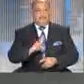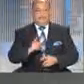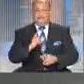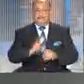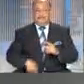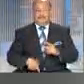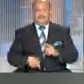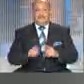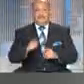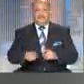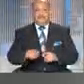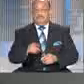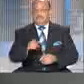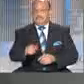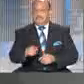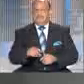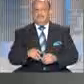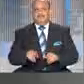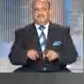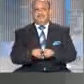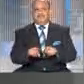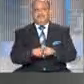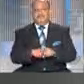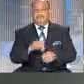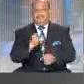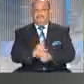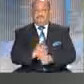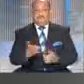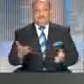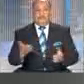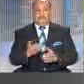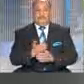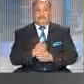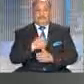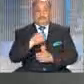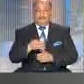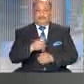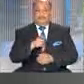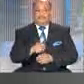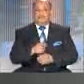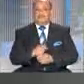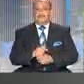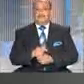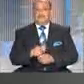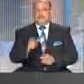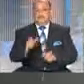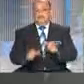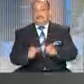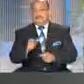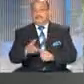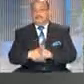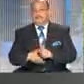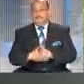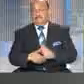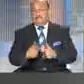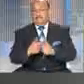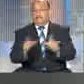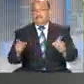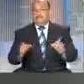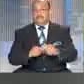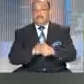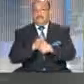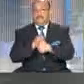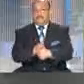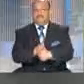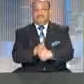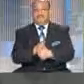مهما كانت الوحدة. هذه بطرق قانونية على مستوى نقاط البيع، نقوموا احنا بمرتين في العام، معناتها